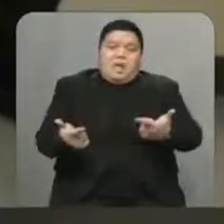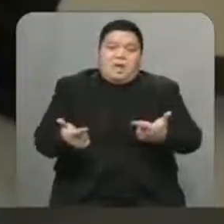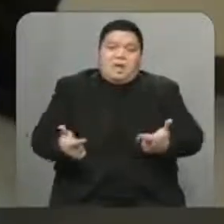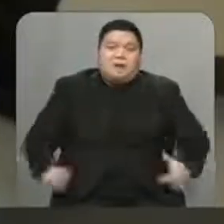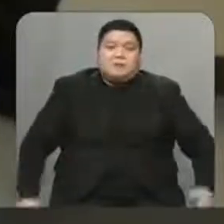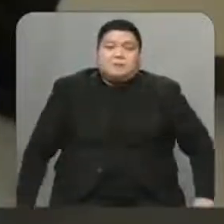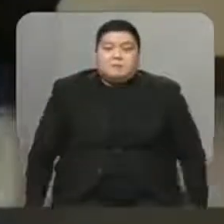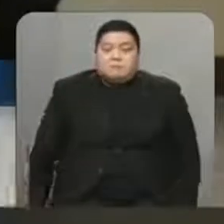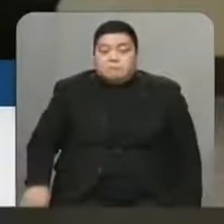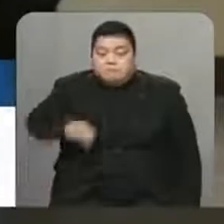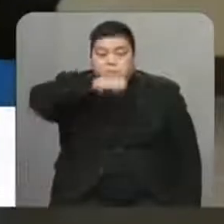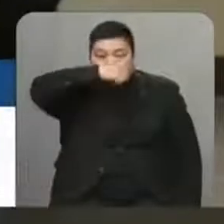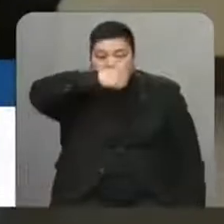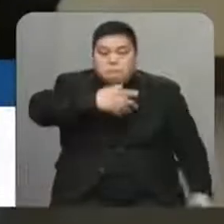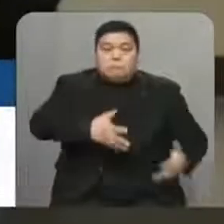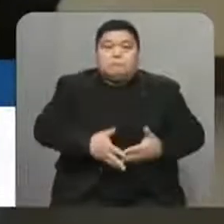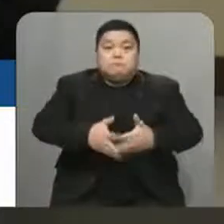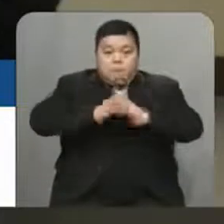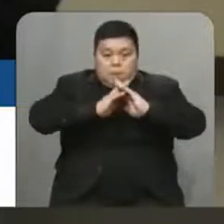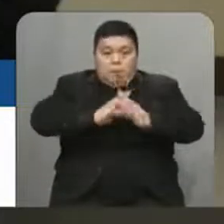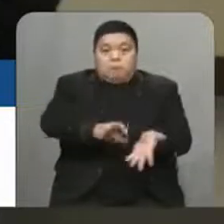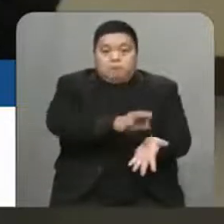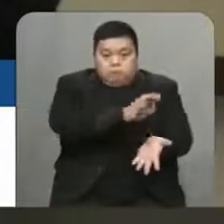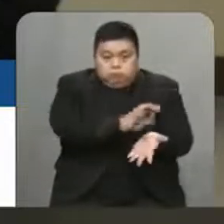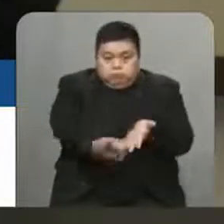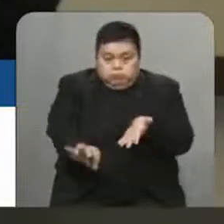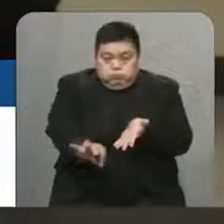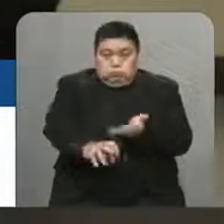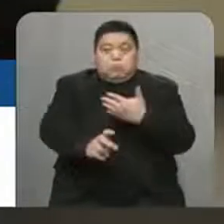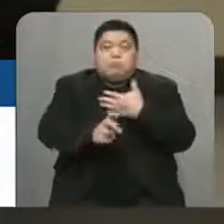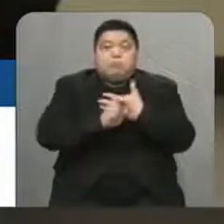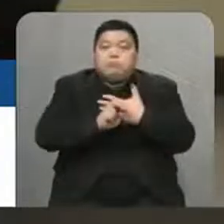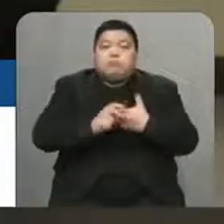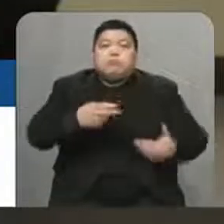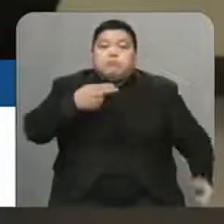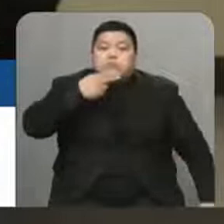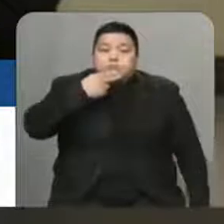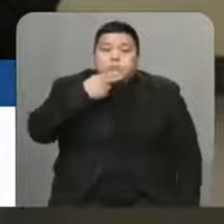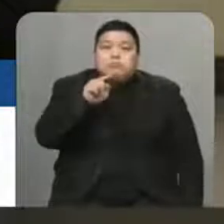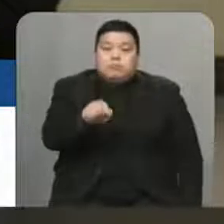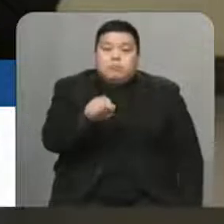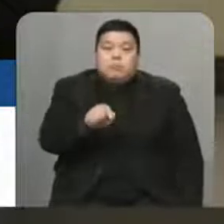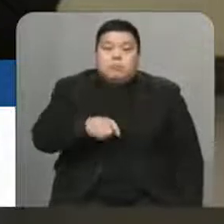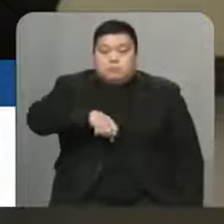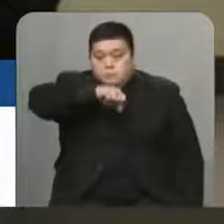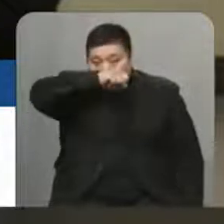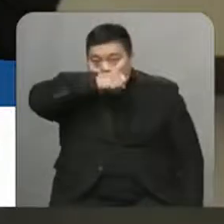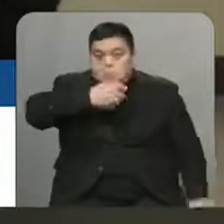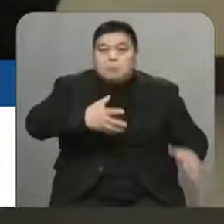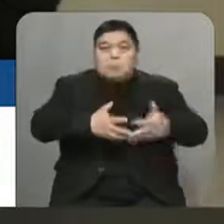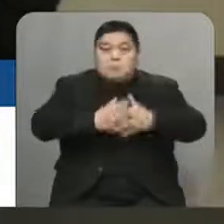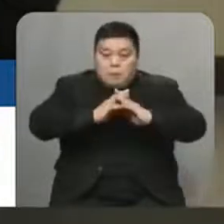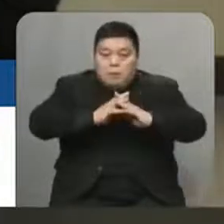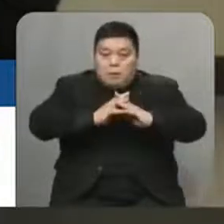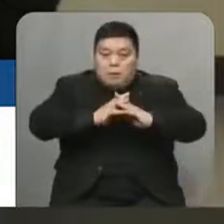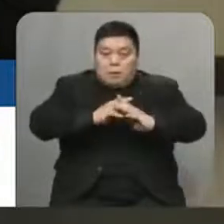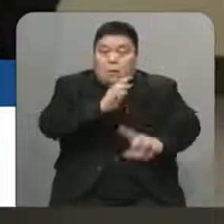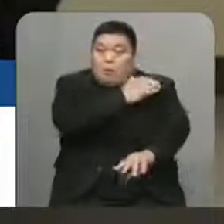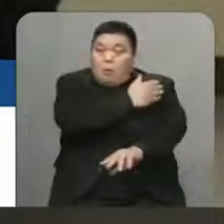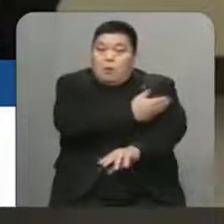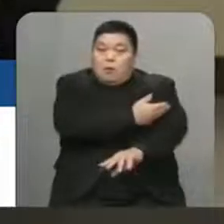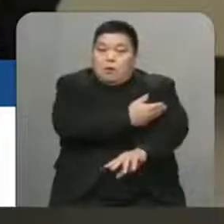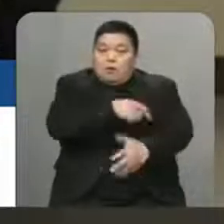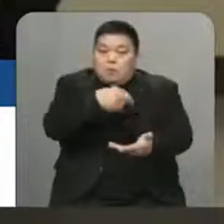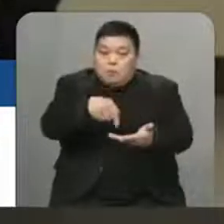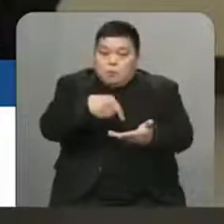예산 편성에서 합당하게 집행하고 어디에 불법적인 요소 하나도 없는데 그게 뭐 그 예산